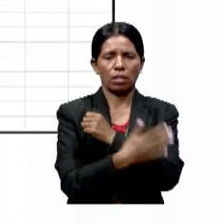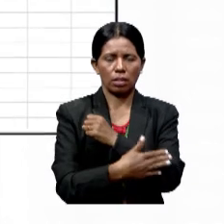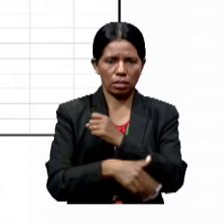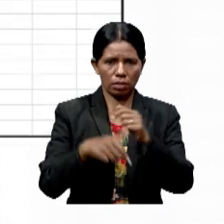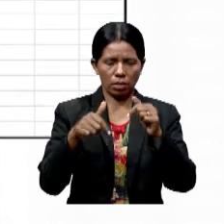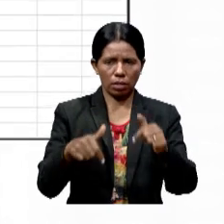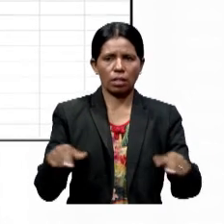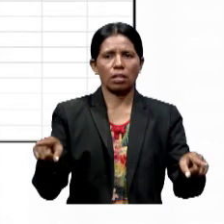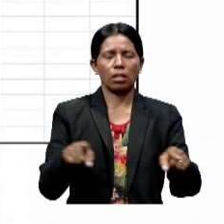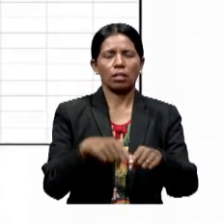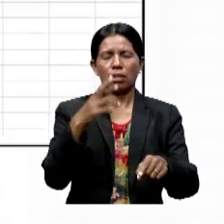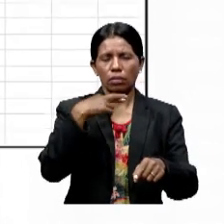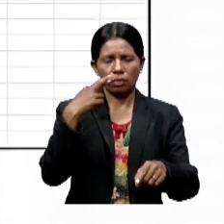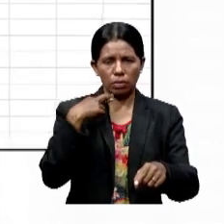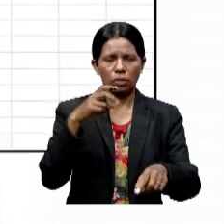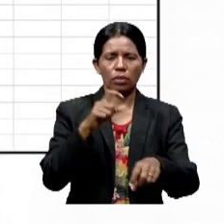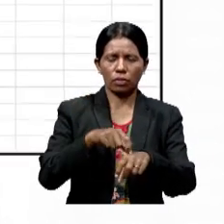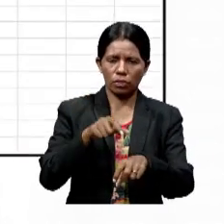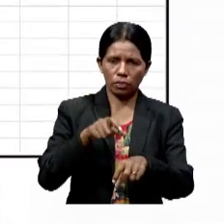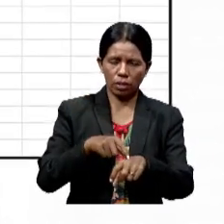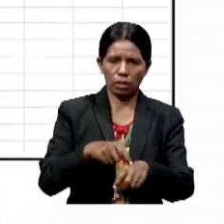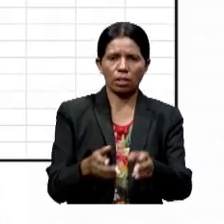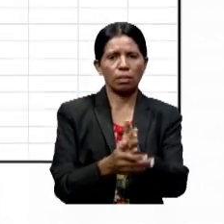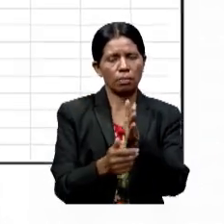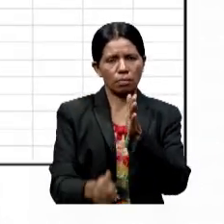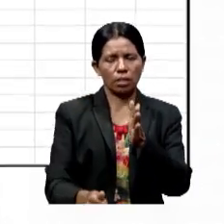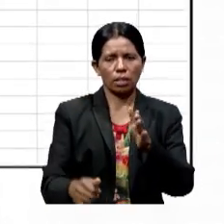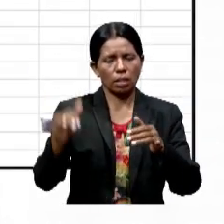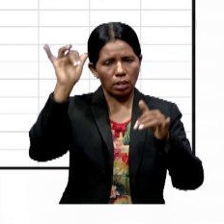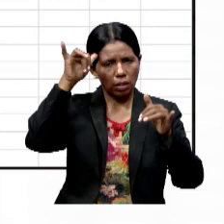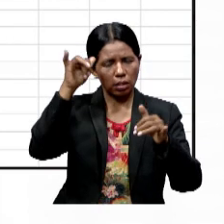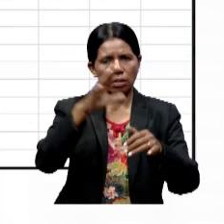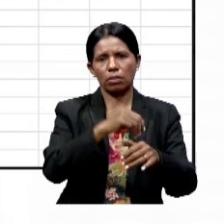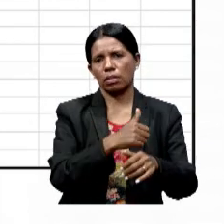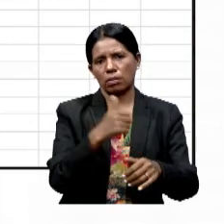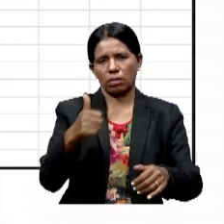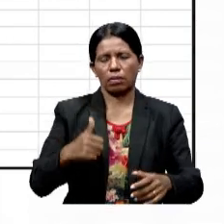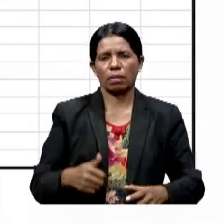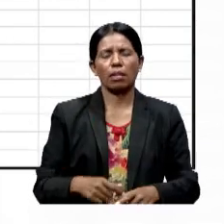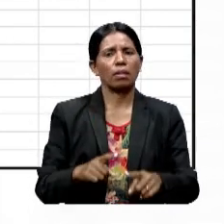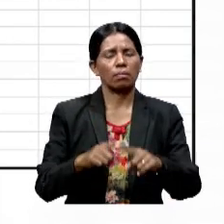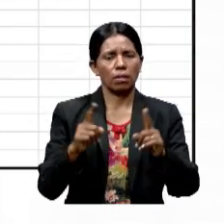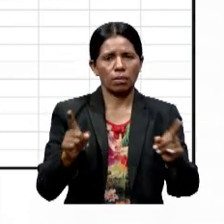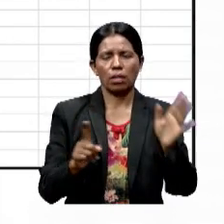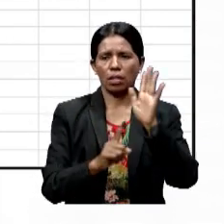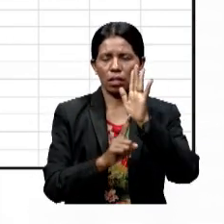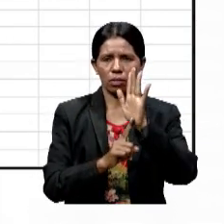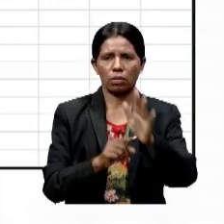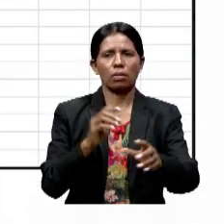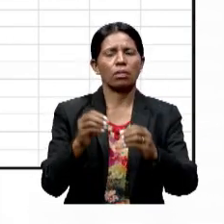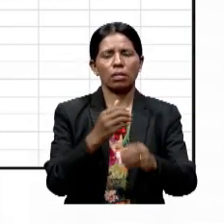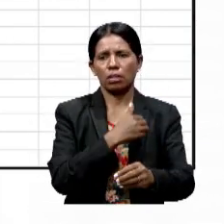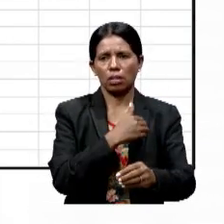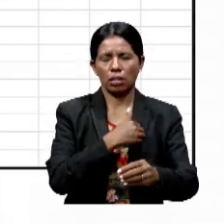rasik. Hanesan fos, fehuk, minateng, nangkarau no seluktan. Mai be realidade hatudu sedau